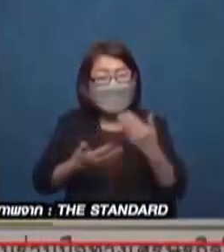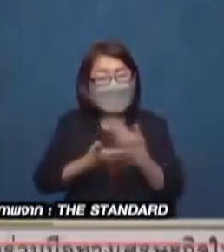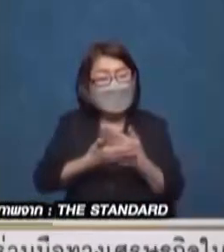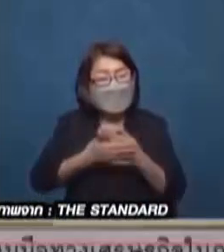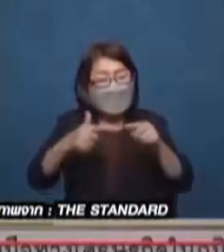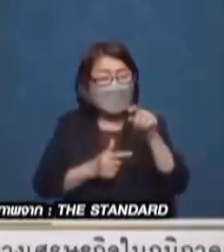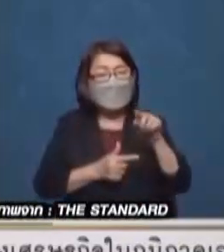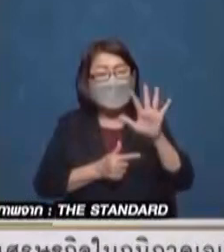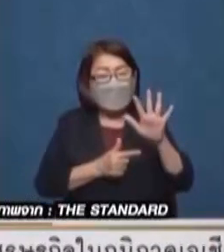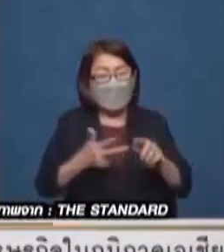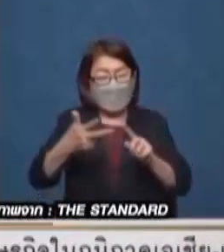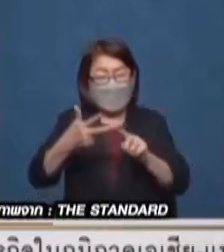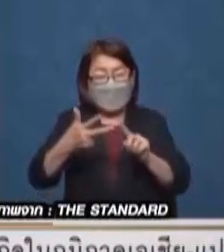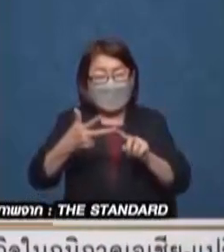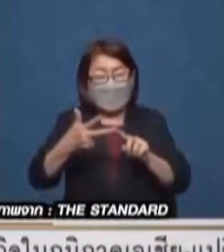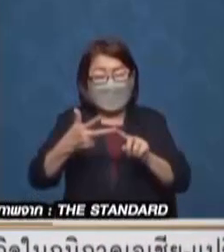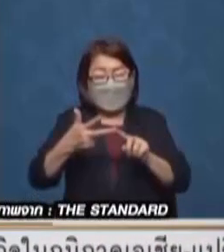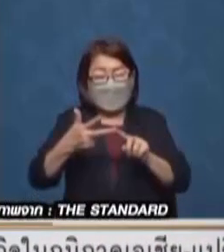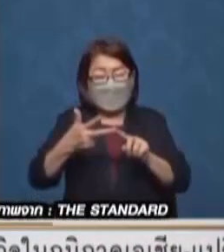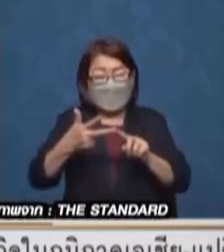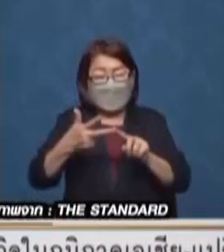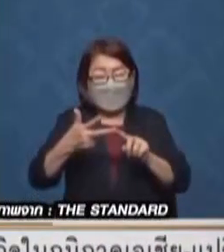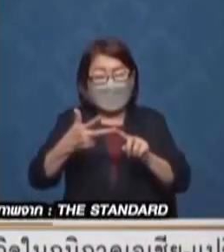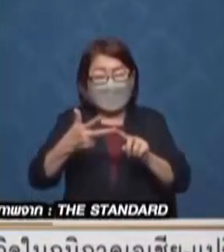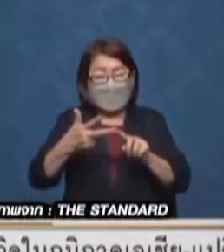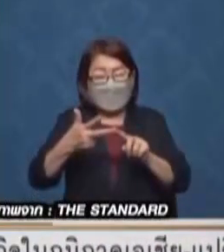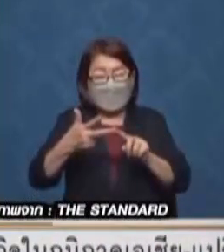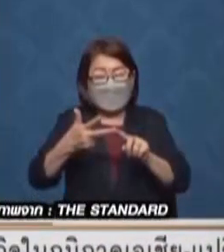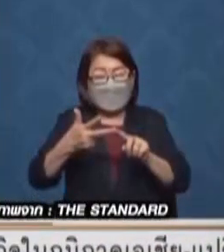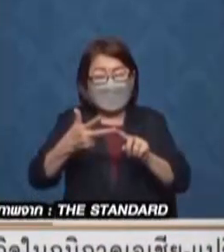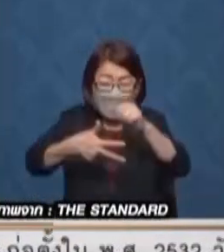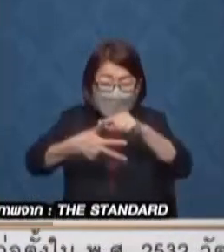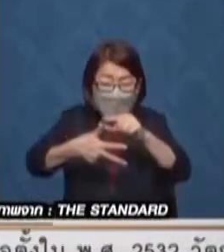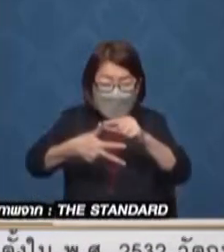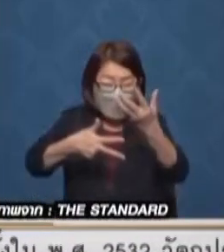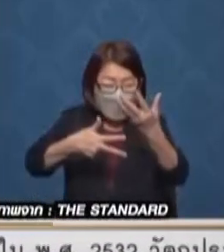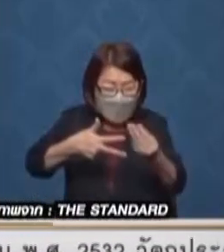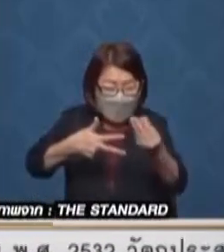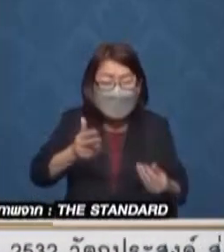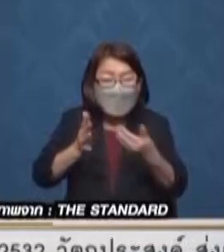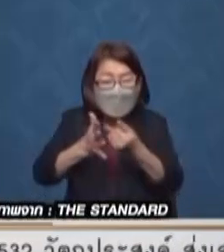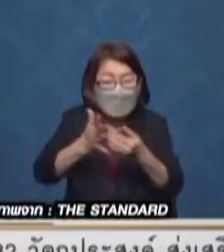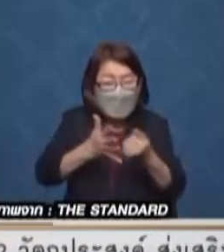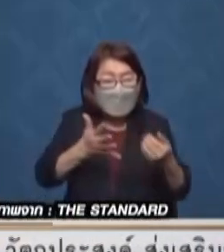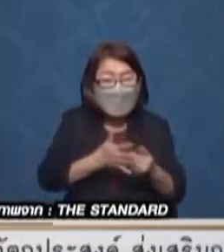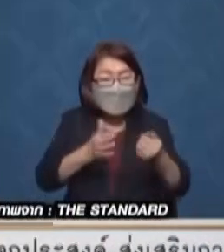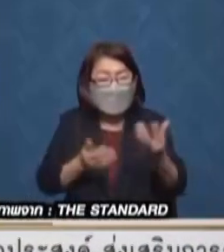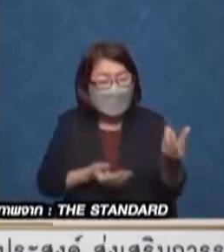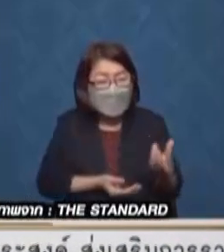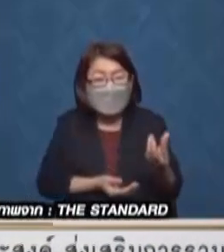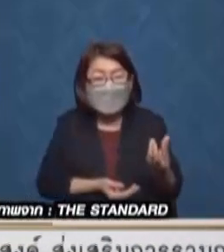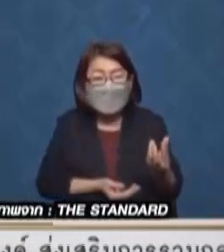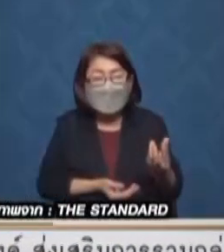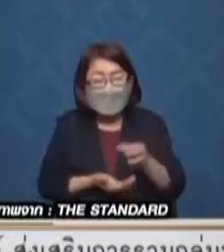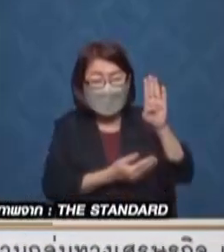ฐจันสวงทองเนี่ยเขาเป็นส.ส.โคราชหรือนครราชสีมาเป็นเลขาธิการพรรคเพื่อไทยนะฮะเป็นคน